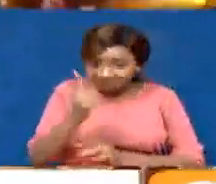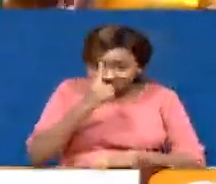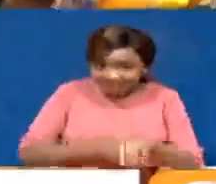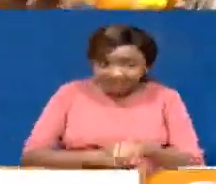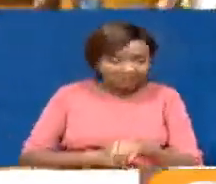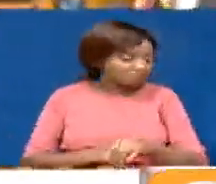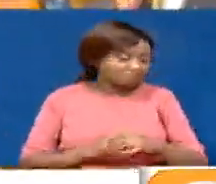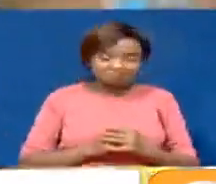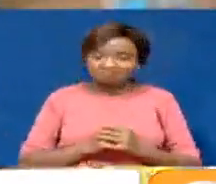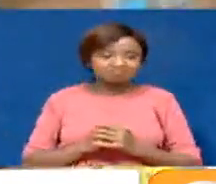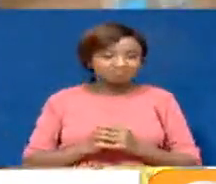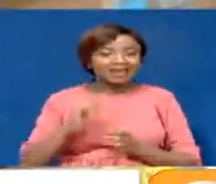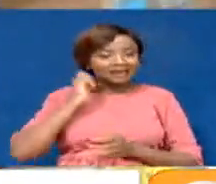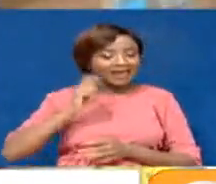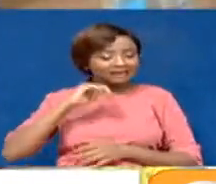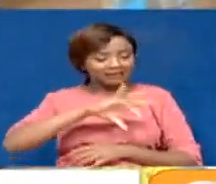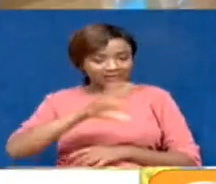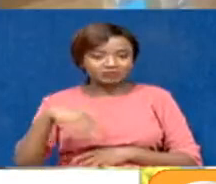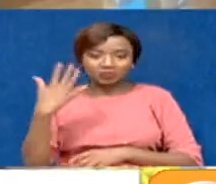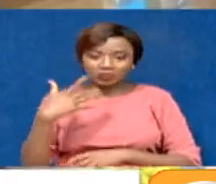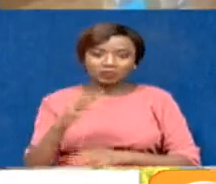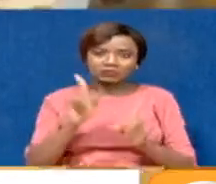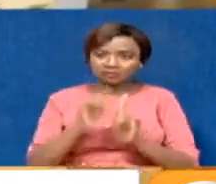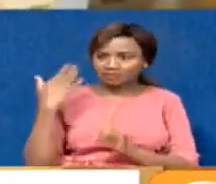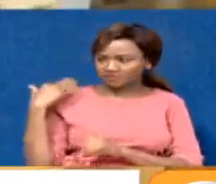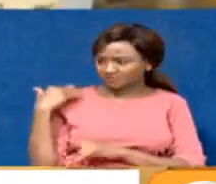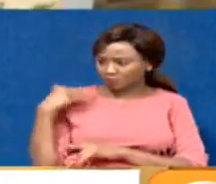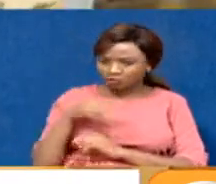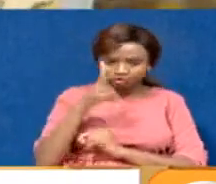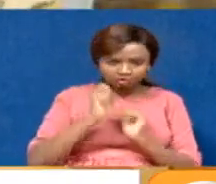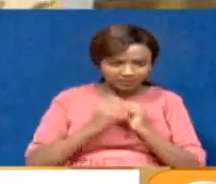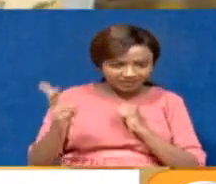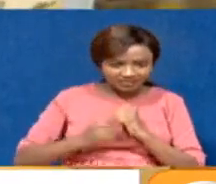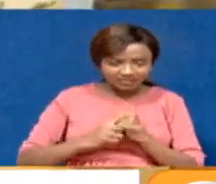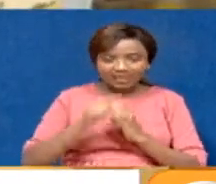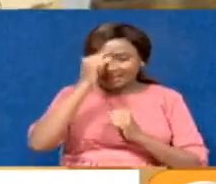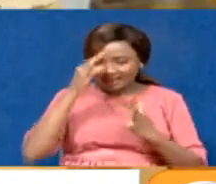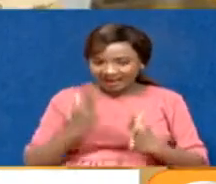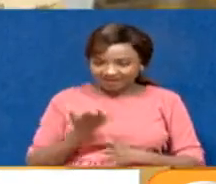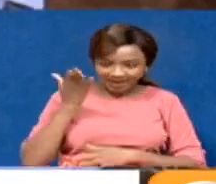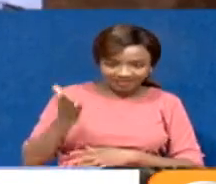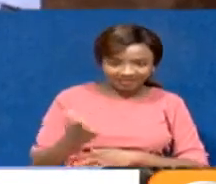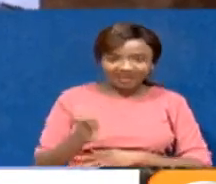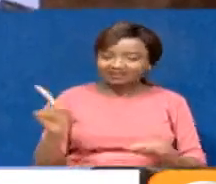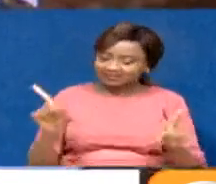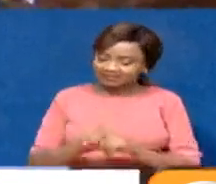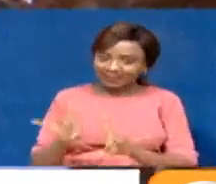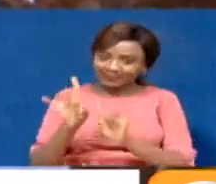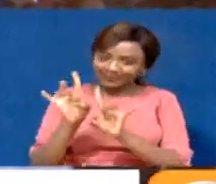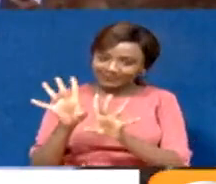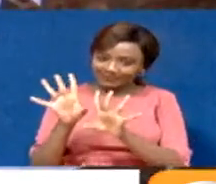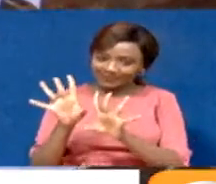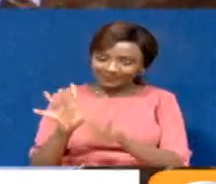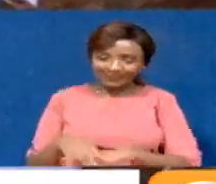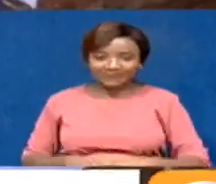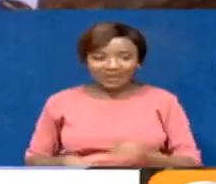ya Nandi kuwafurusha viongozi walioshika hatamu, kwani mwaka 2017 aliyekuwa gavana Cleophas Lagat alionyeshwa kivumbi na